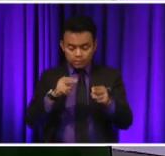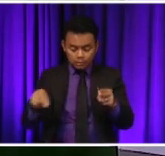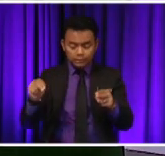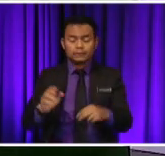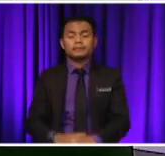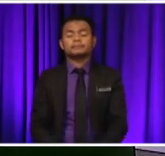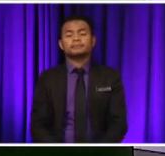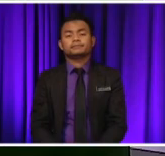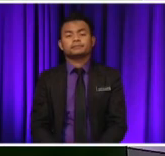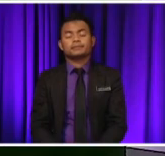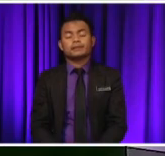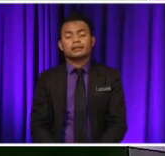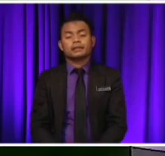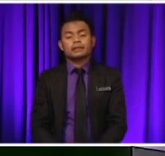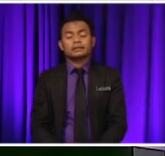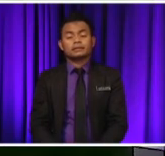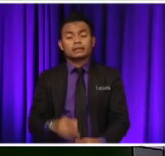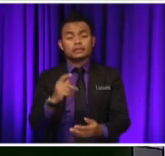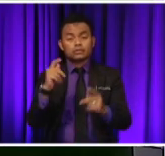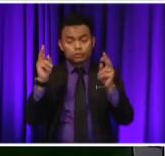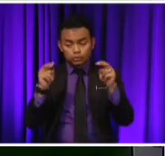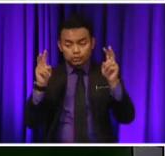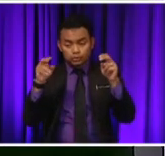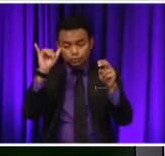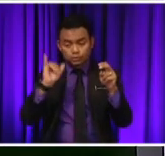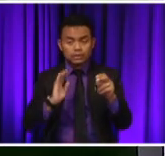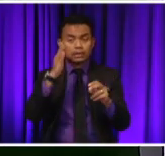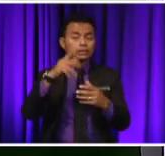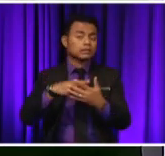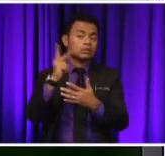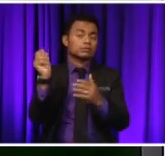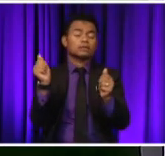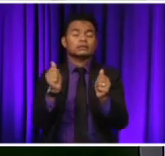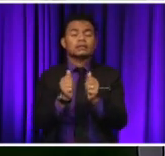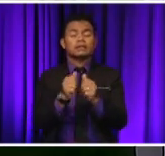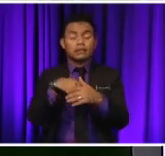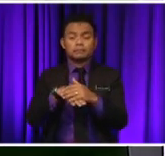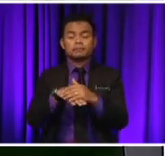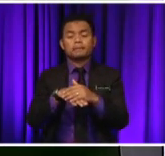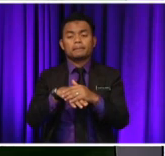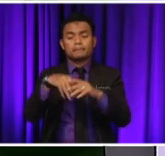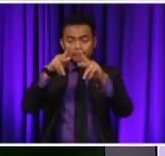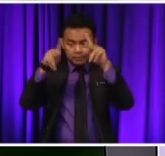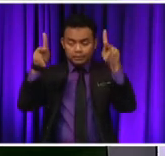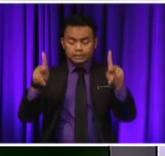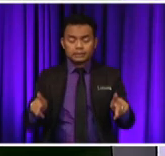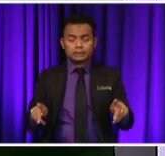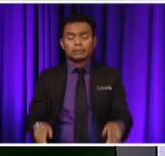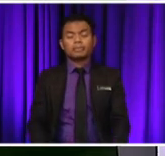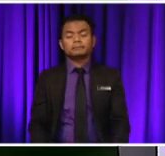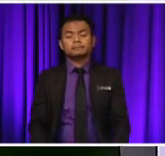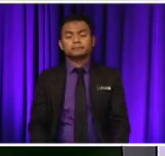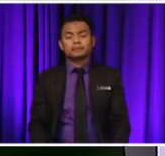yang akan keluar dalam pemeriksaan yang mana soal dan respon terhadap itu menuju kepada